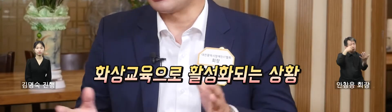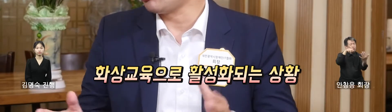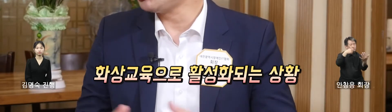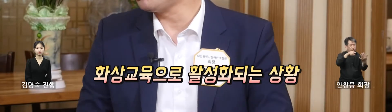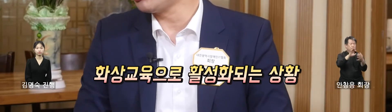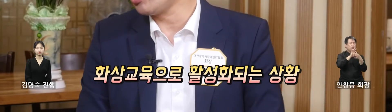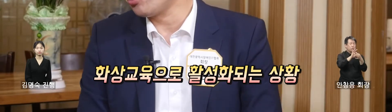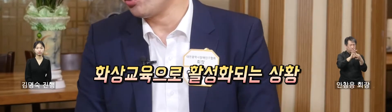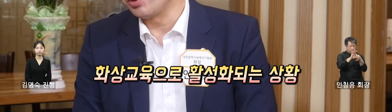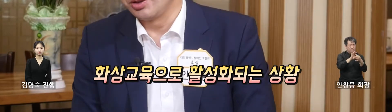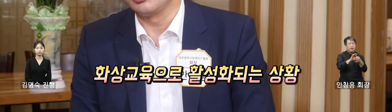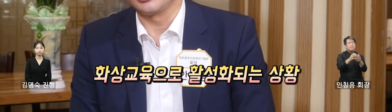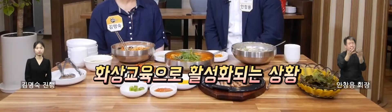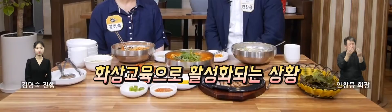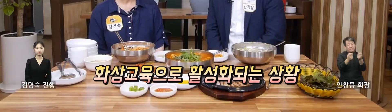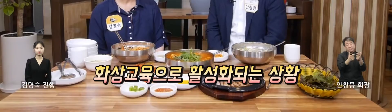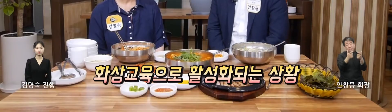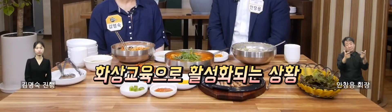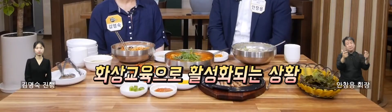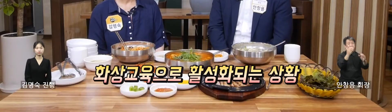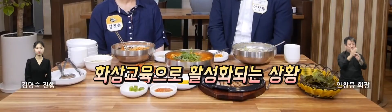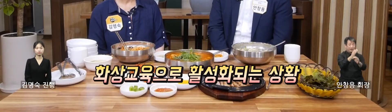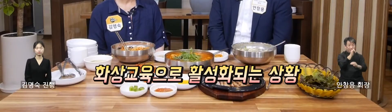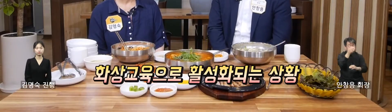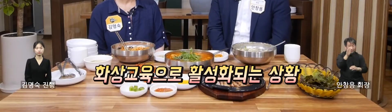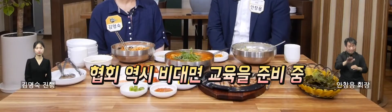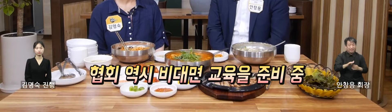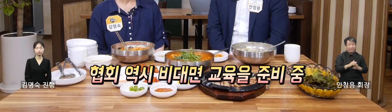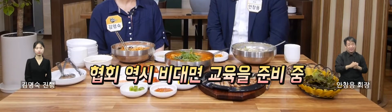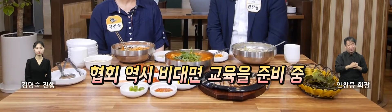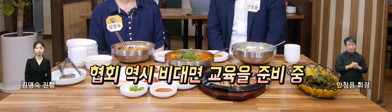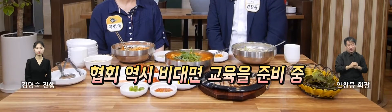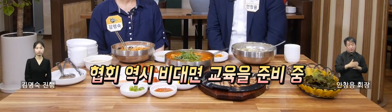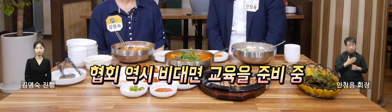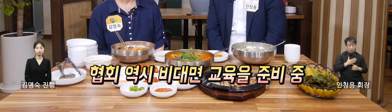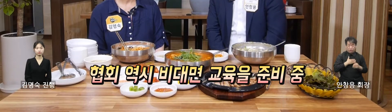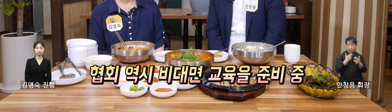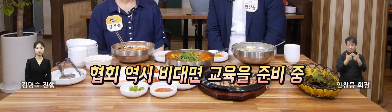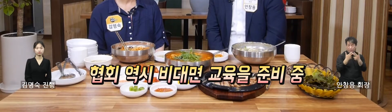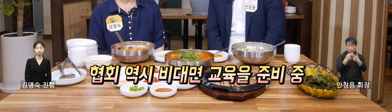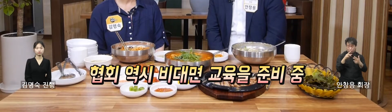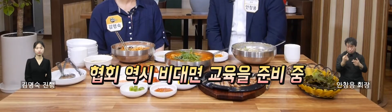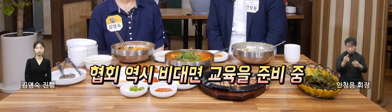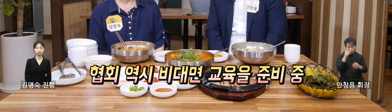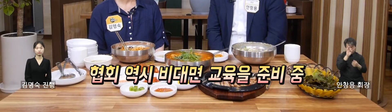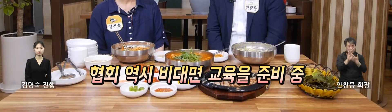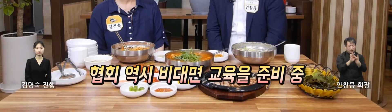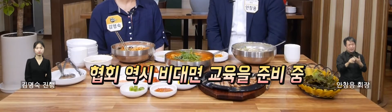통해서 많이 활성화되고 있는데 저희 협회에서도 이런 비대면 교육을 잘 준비하고